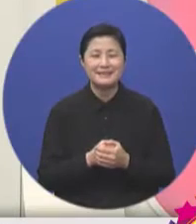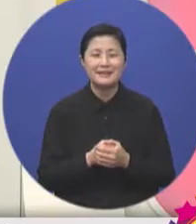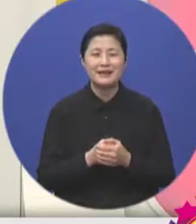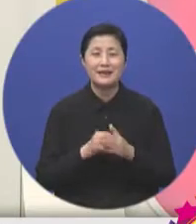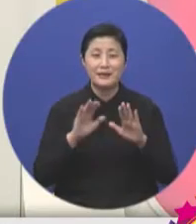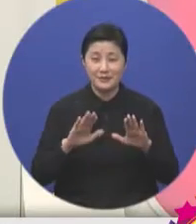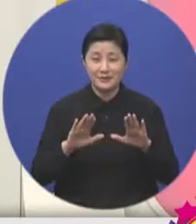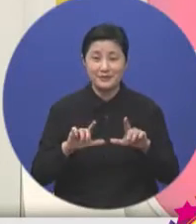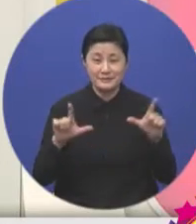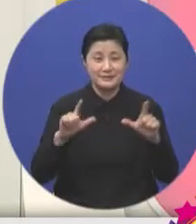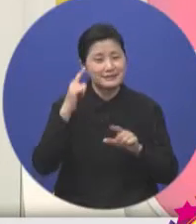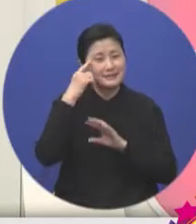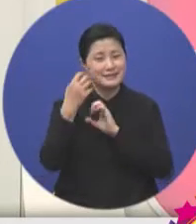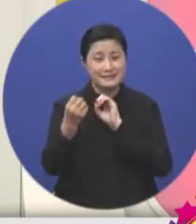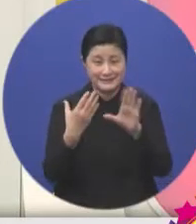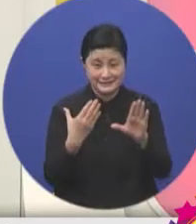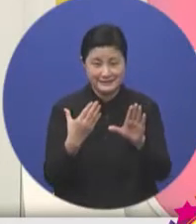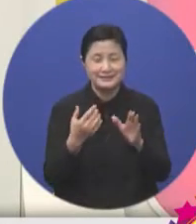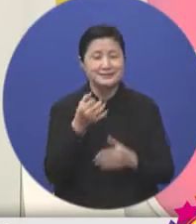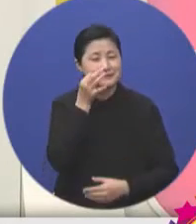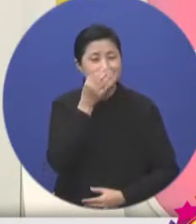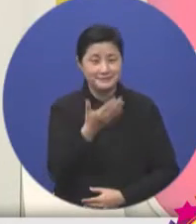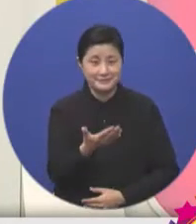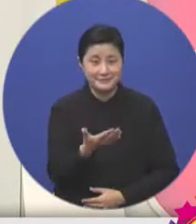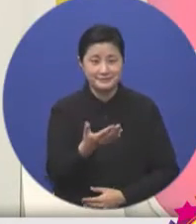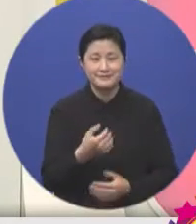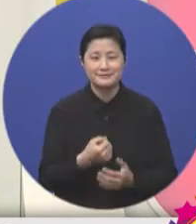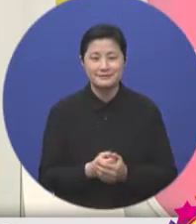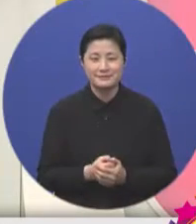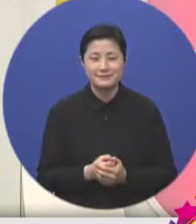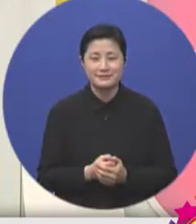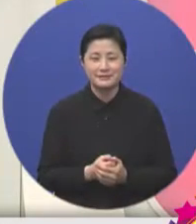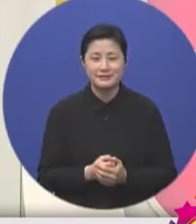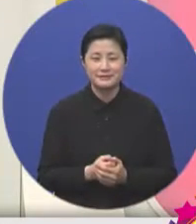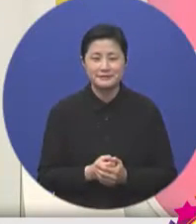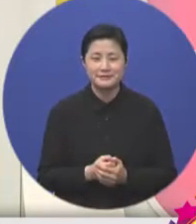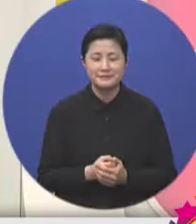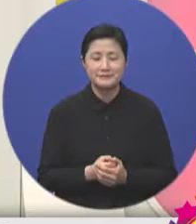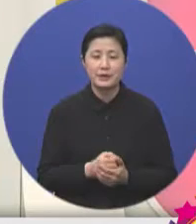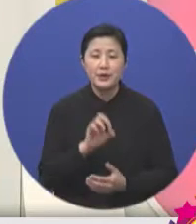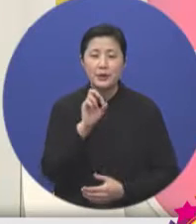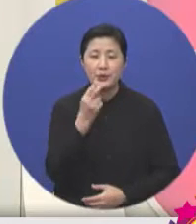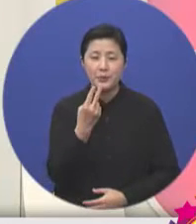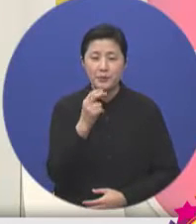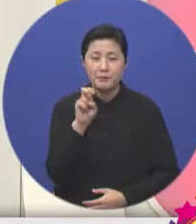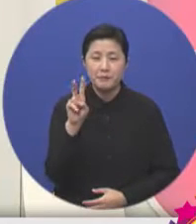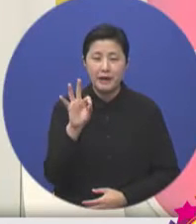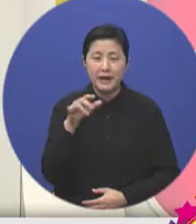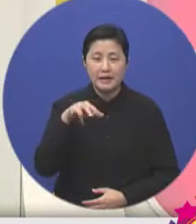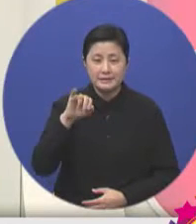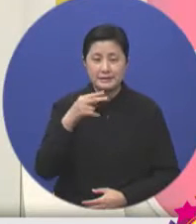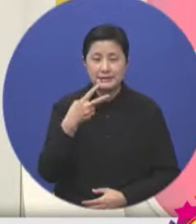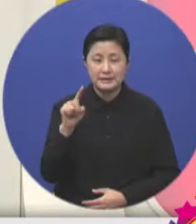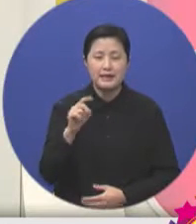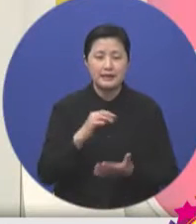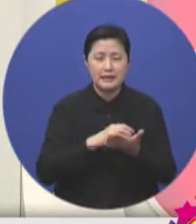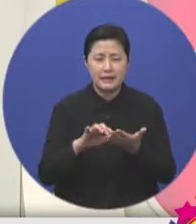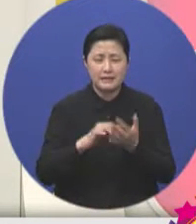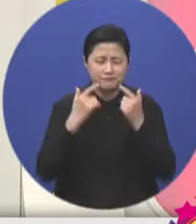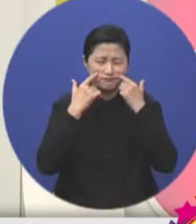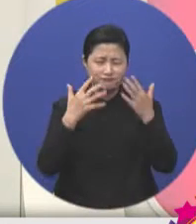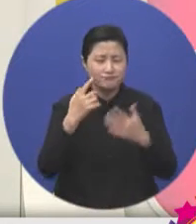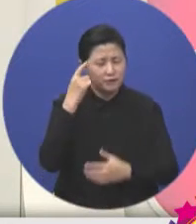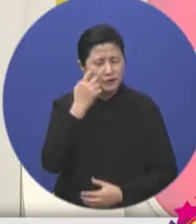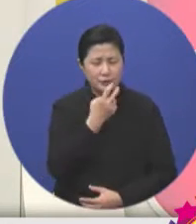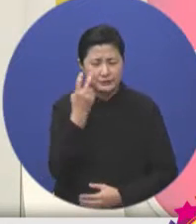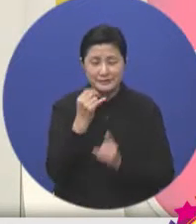자, 오늘의 퀴즈 가도록 하겠습니다. 짜잔, 짠. 자, 요망지단은요, 셈이 정확하고 머리가